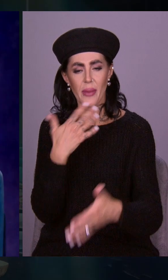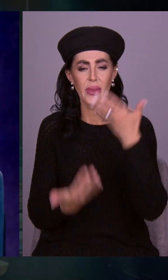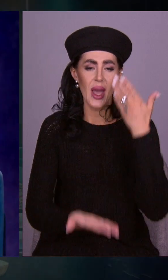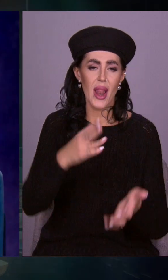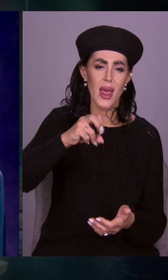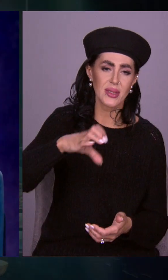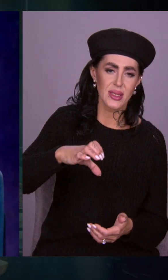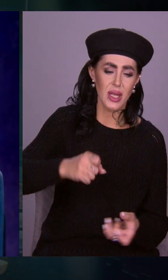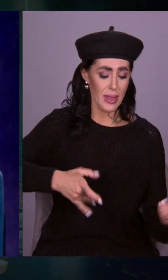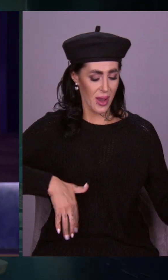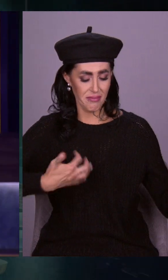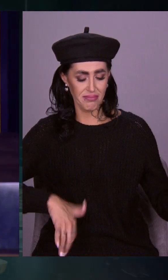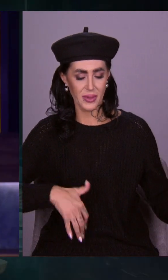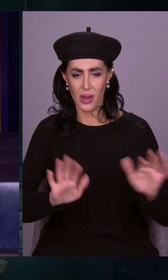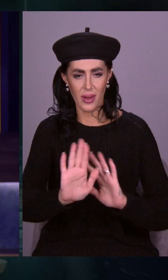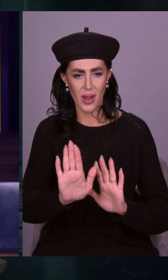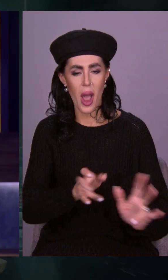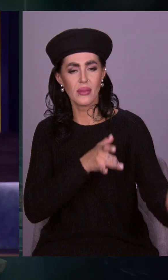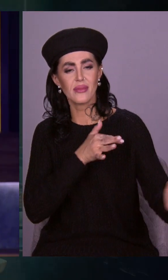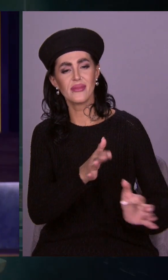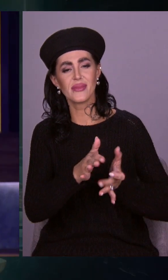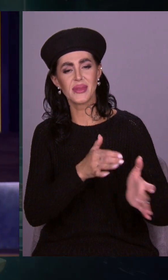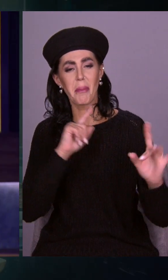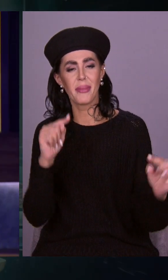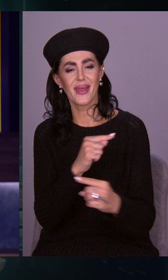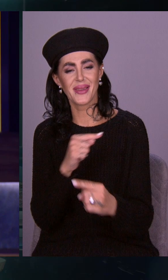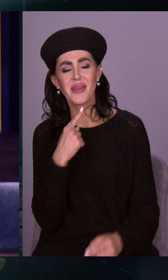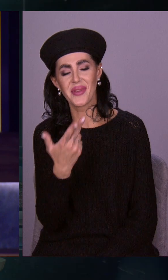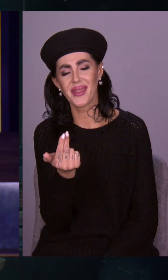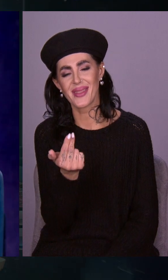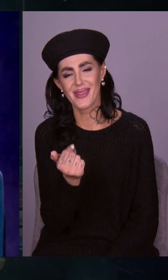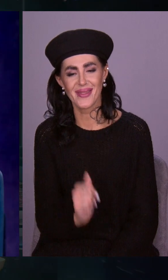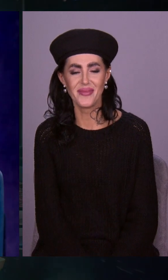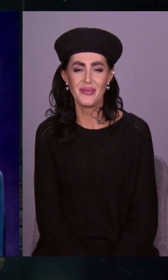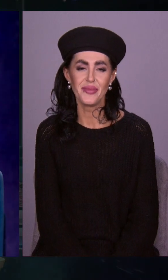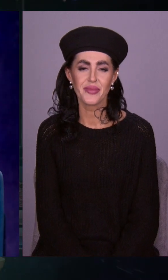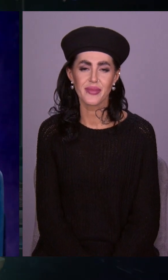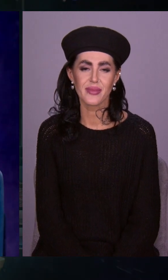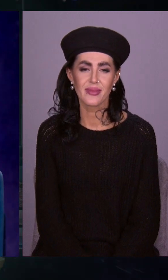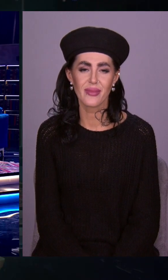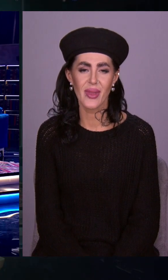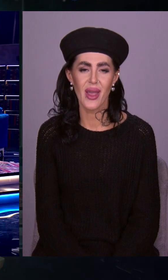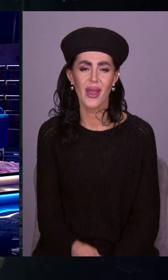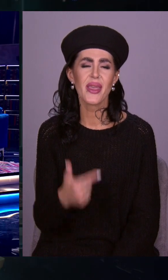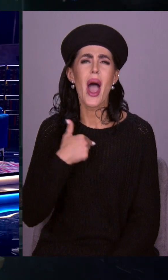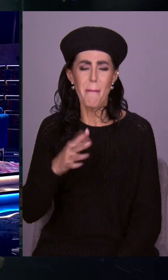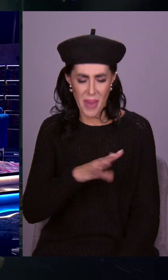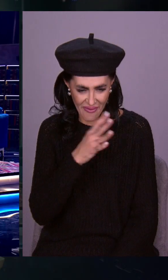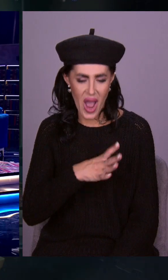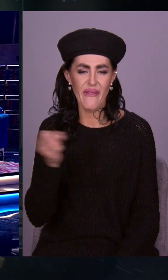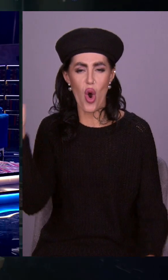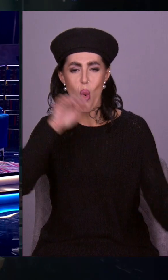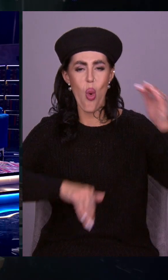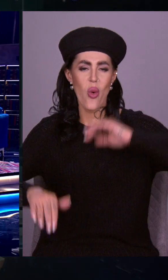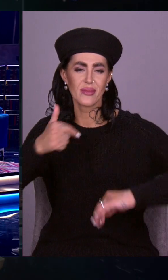не під гітару, а під бандуру співає. Так, звісно. Ну, я вже, якщо що, граю в дворах. Тому, типу, я собі буваю, замість, знаєте, я